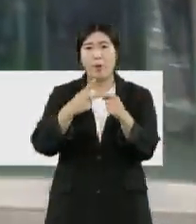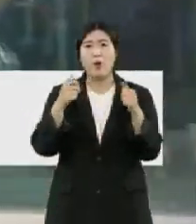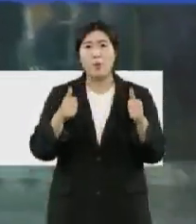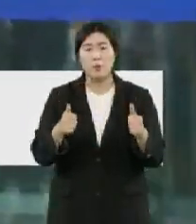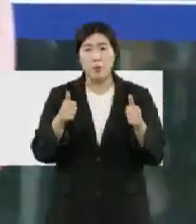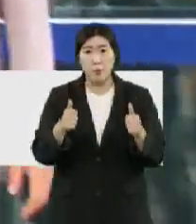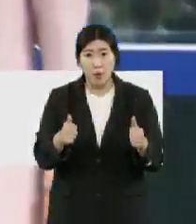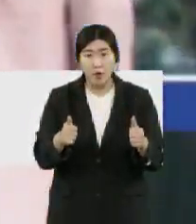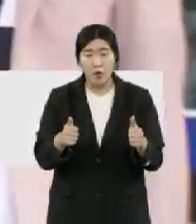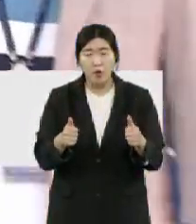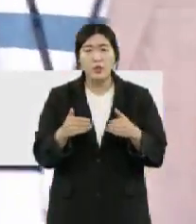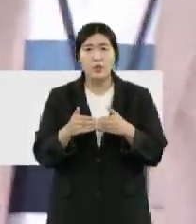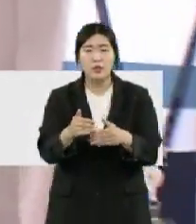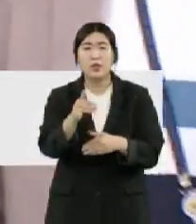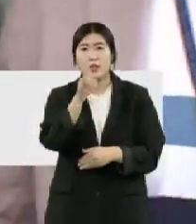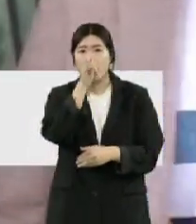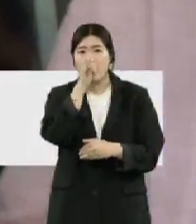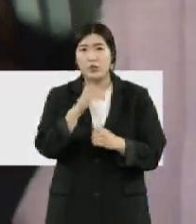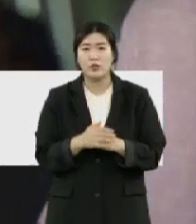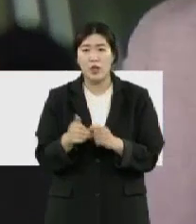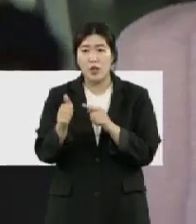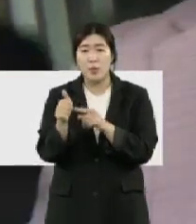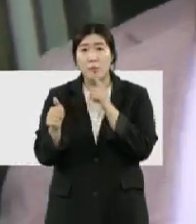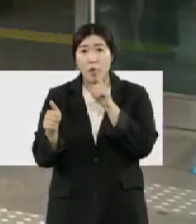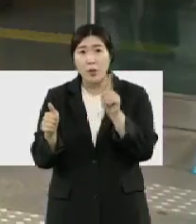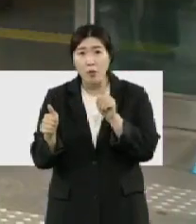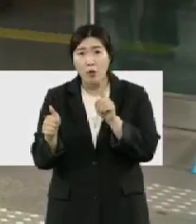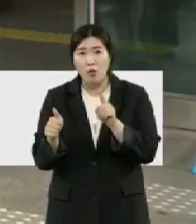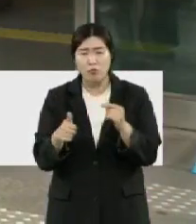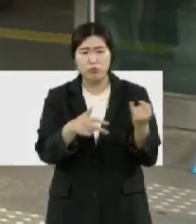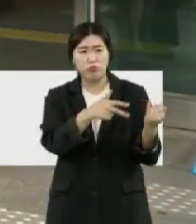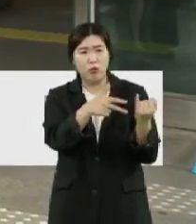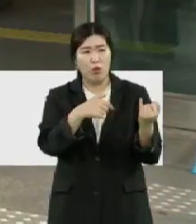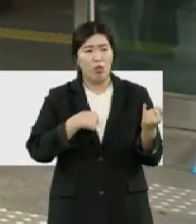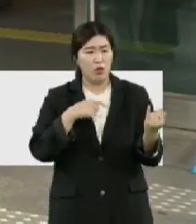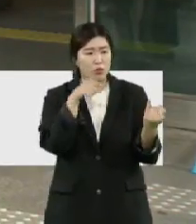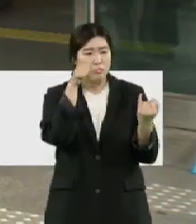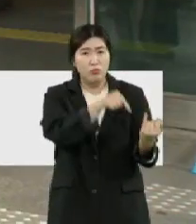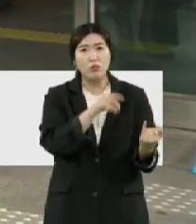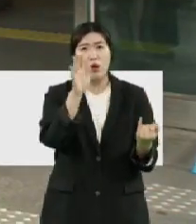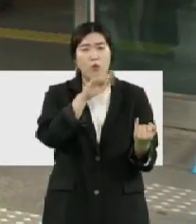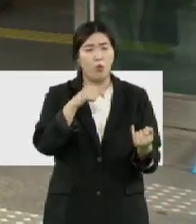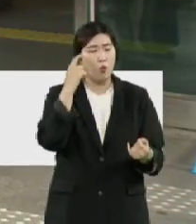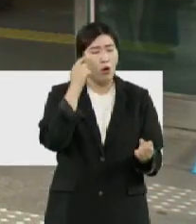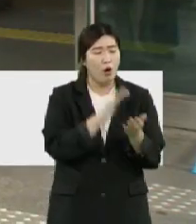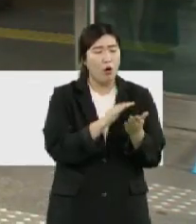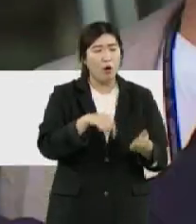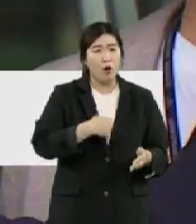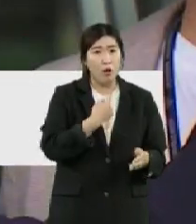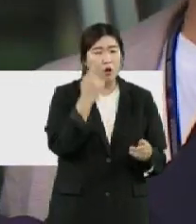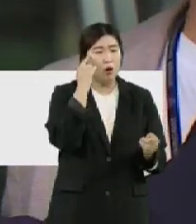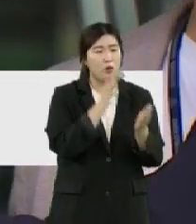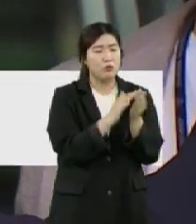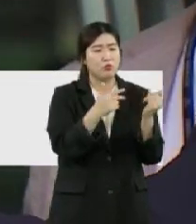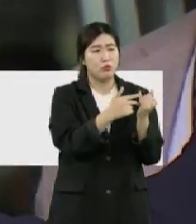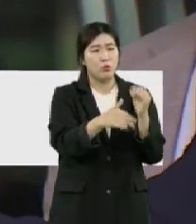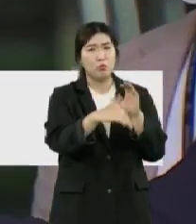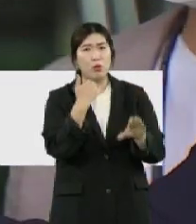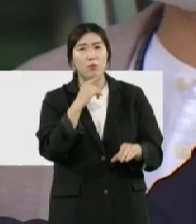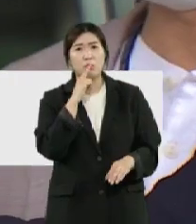공판이 준비 절차에서 성착취 물은 피해자가 자발적으로 찍어 보낸 것이라며 혐의를 일부